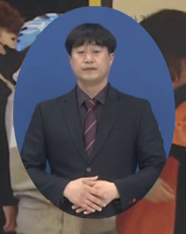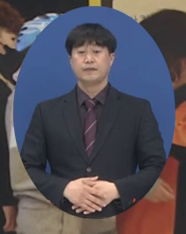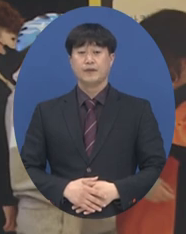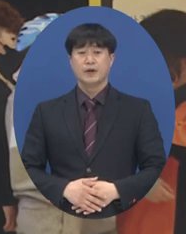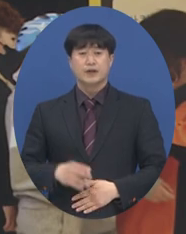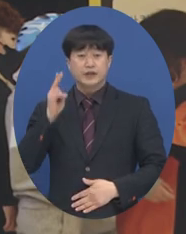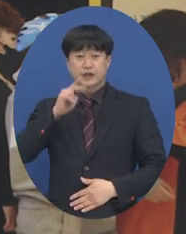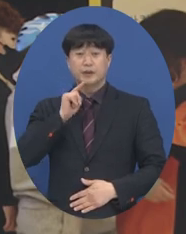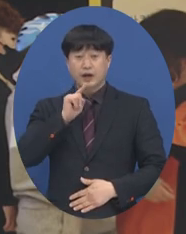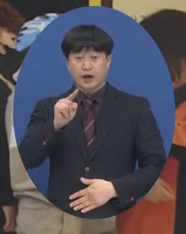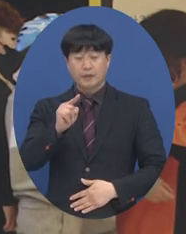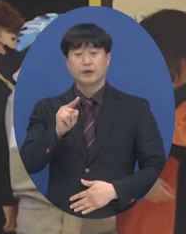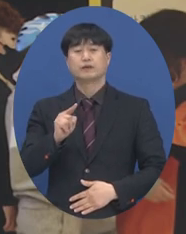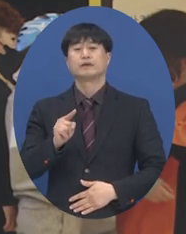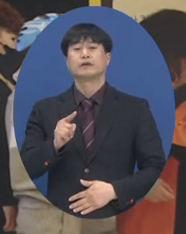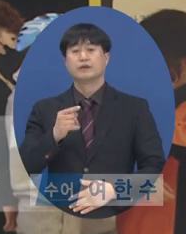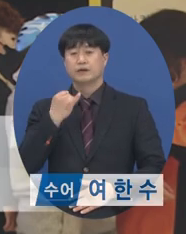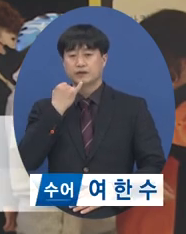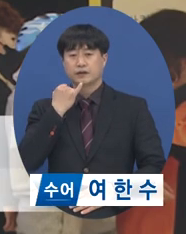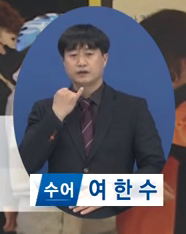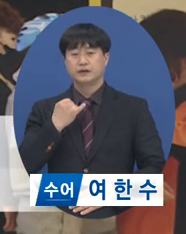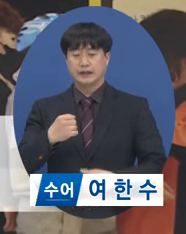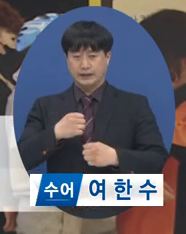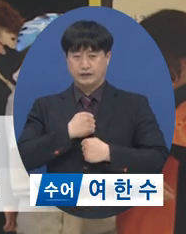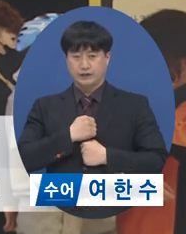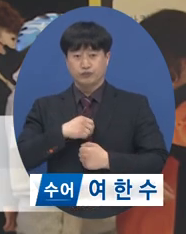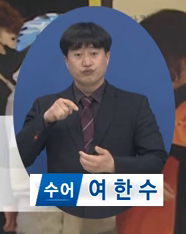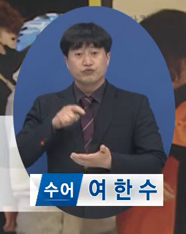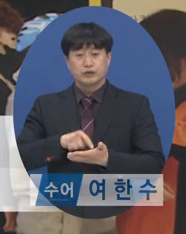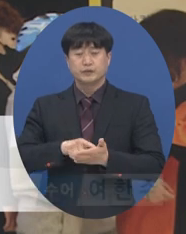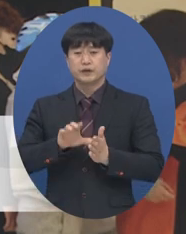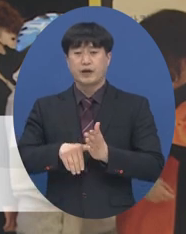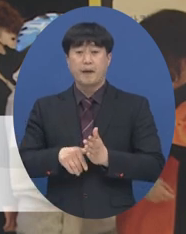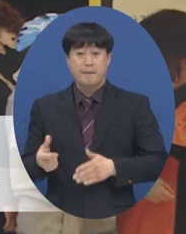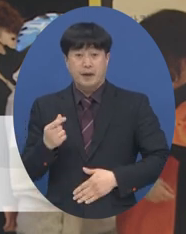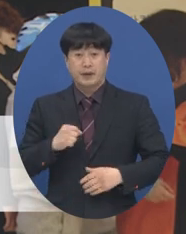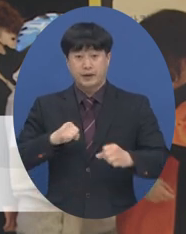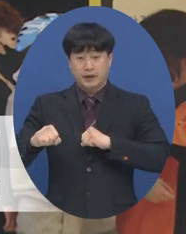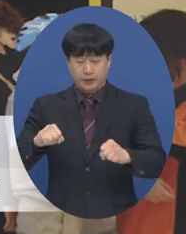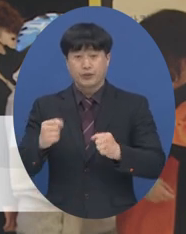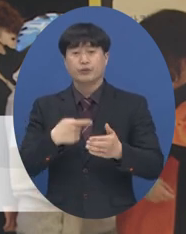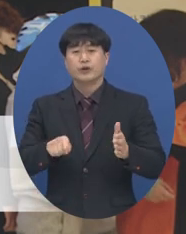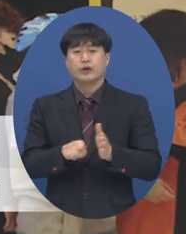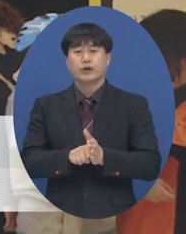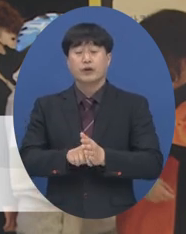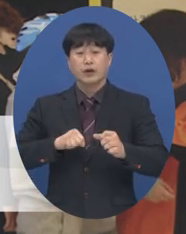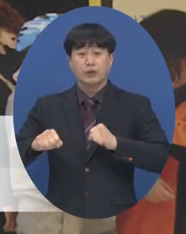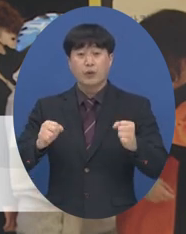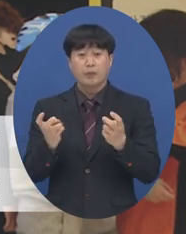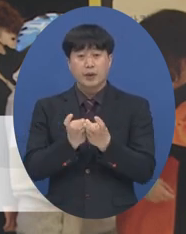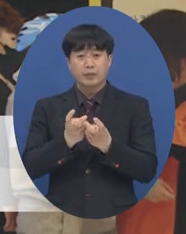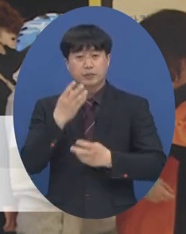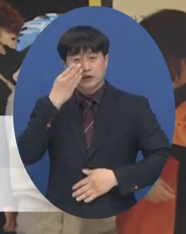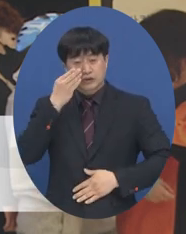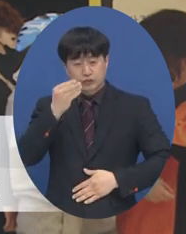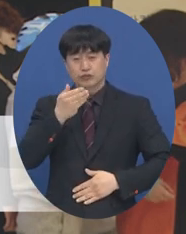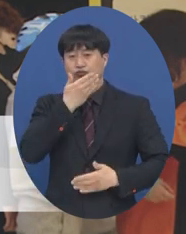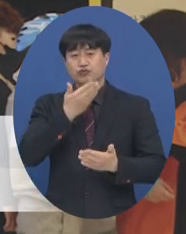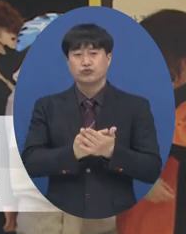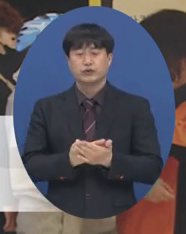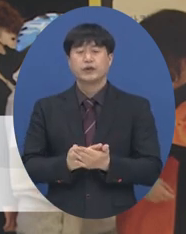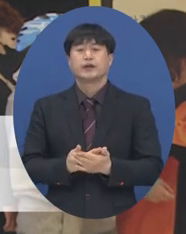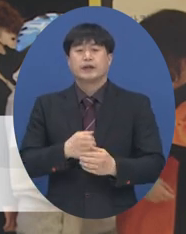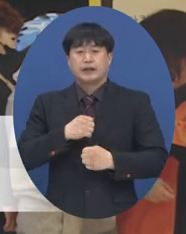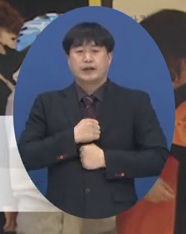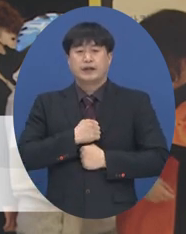아무리 강조해도 지나치지 않은 안전, 위급 상황 시 빠르게 대응하려면 대처 요령을 몸으로 익히는 게 중요한데요. 안전을